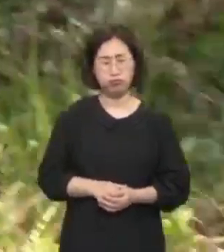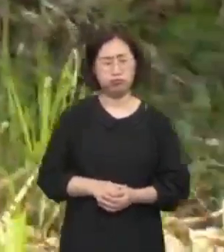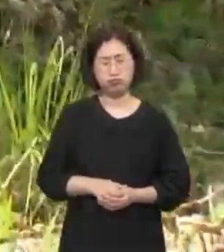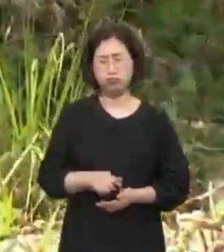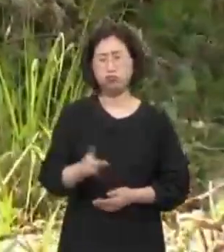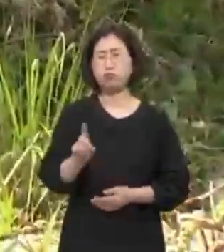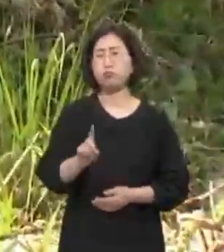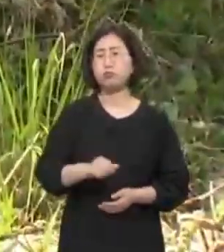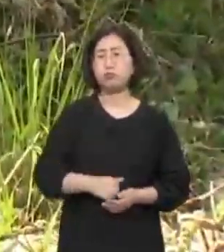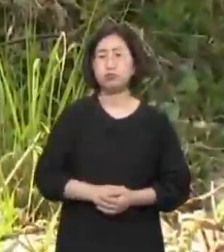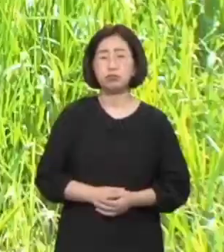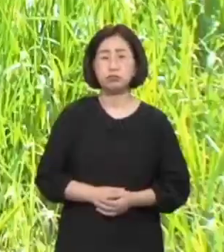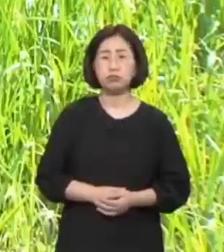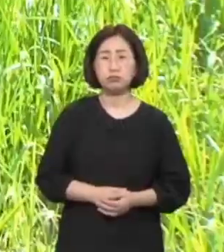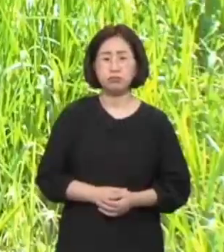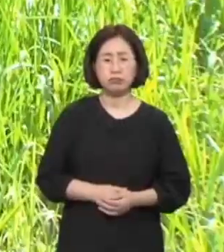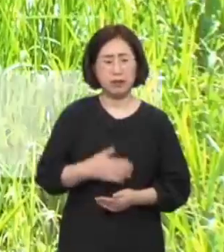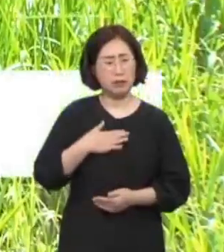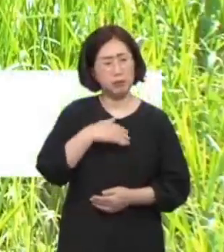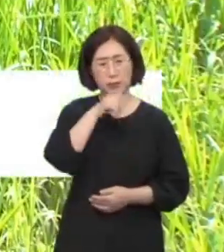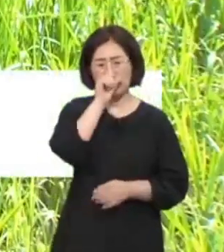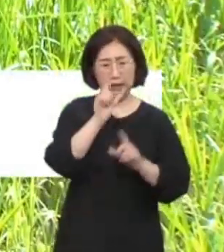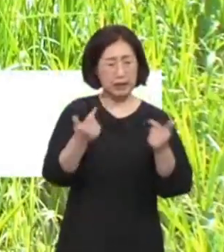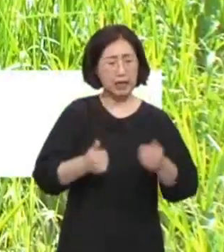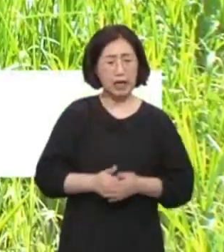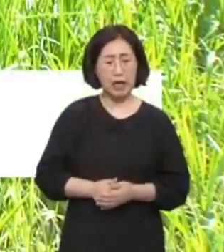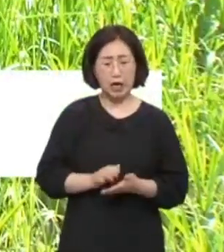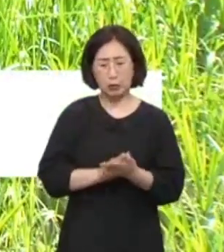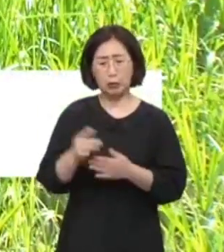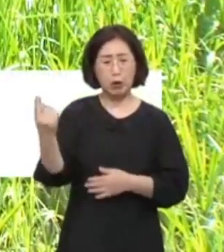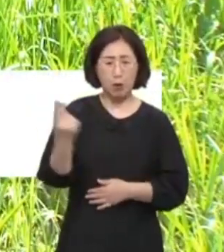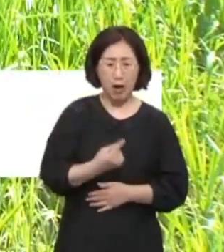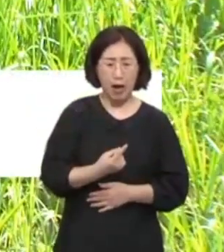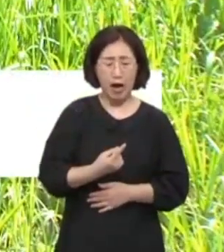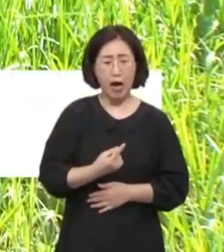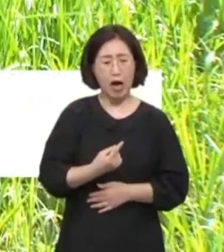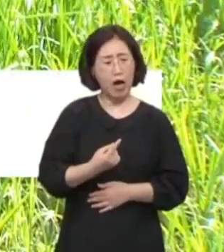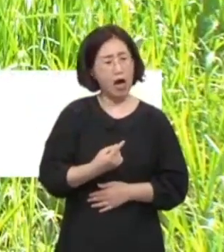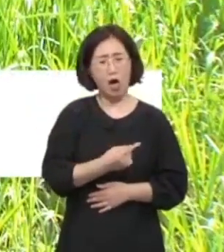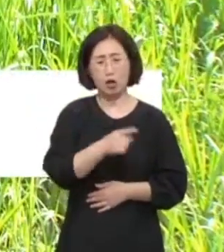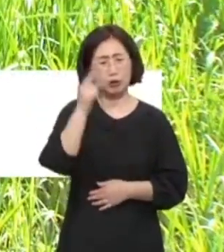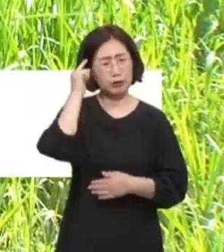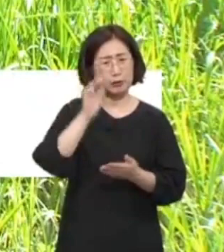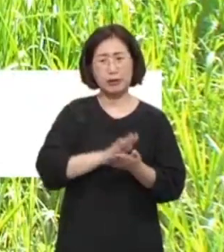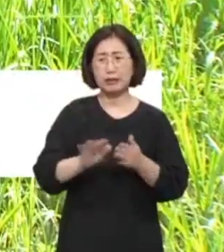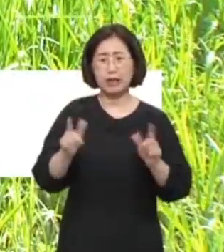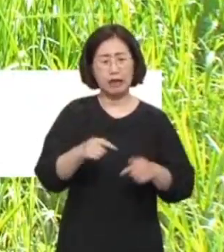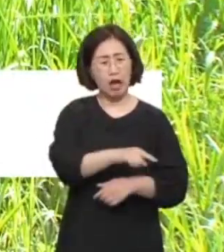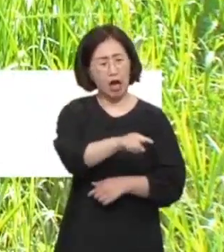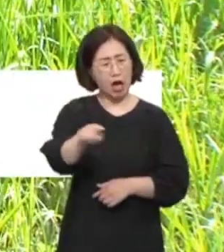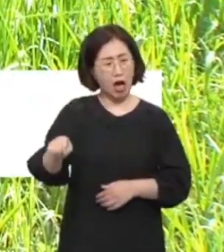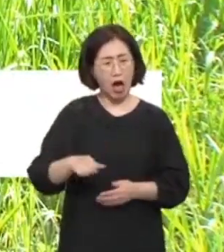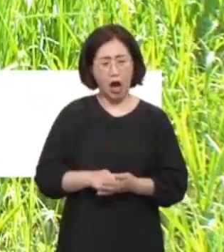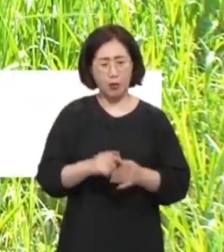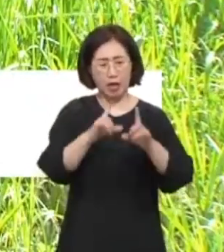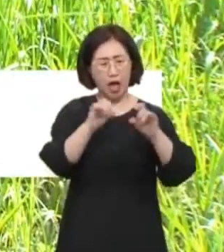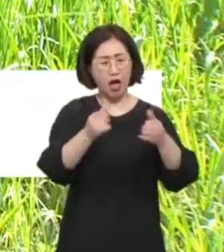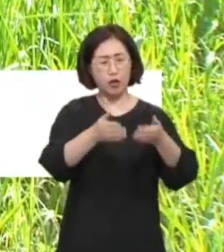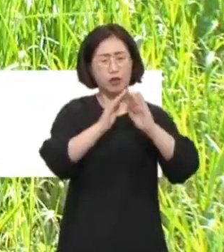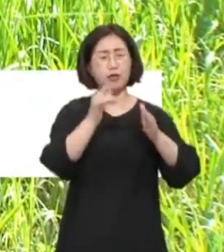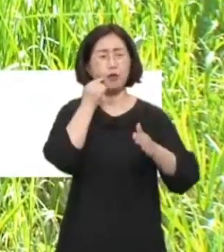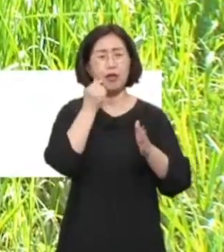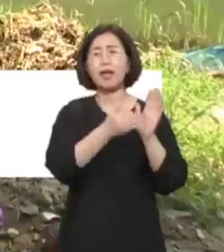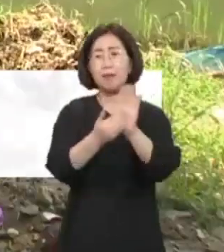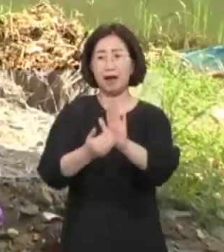찌푸렸습니다. 기분이 안 좋죠. 또 놀러 와도 기분 좋게 놀러 가들 못합니다. 이쯤은 텐트를 못 치게 해제를